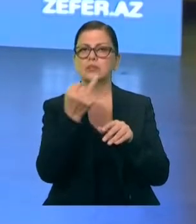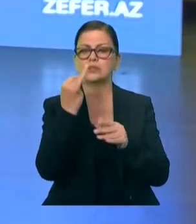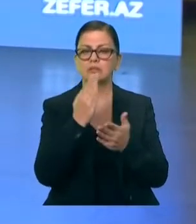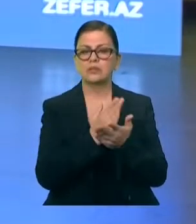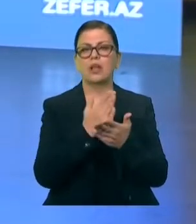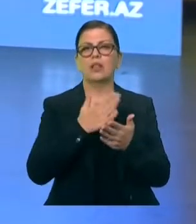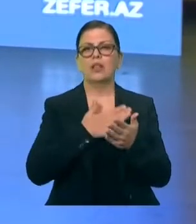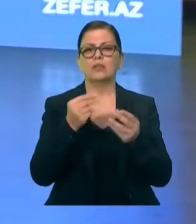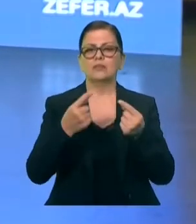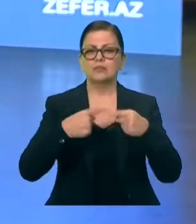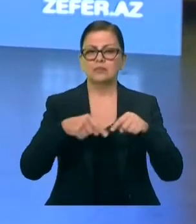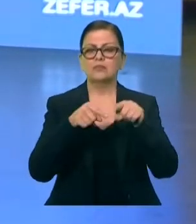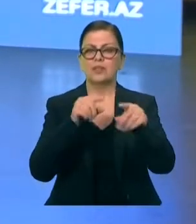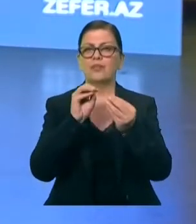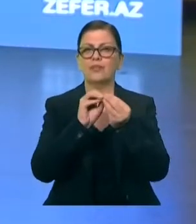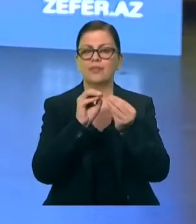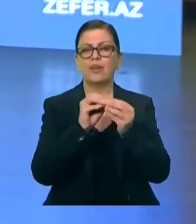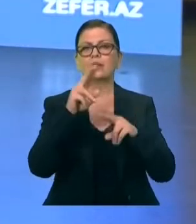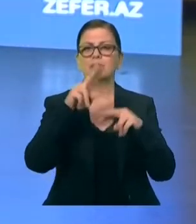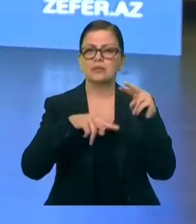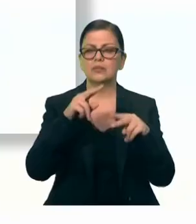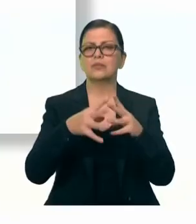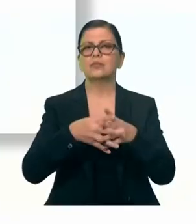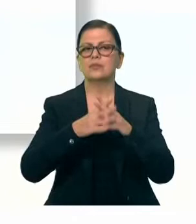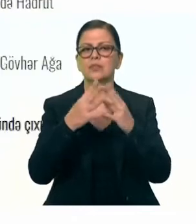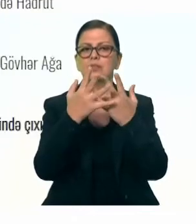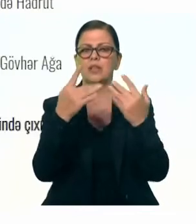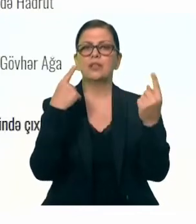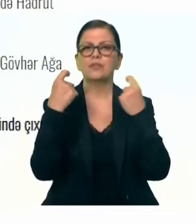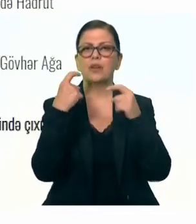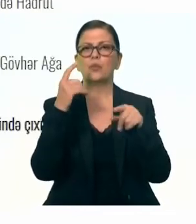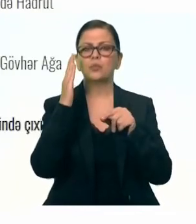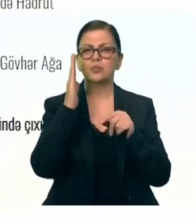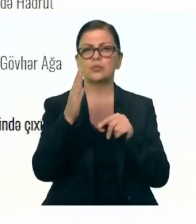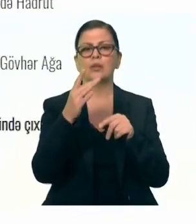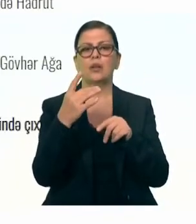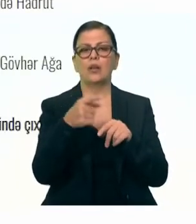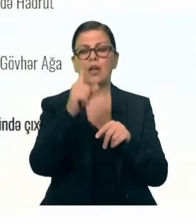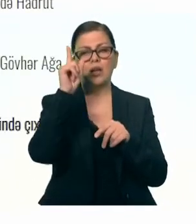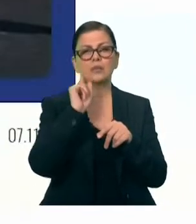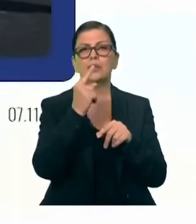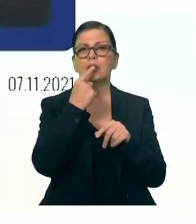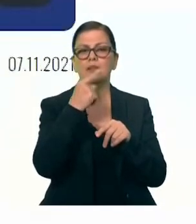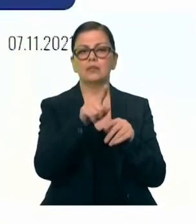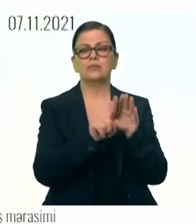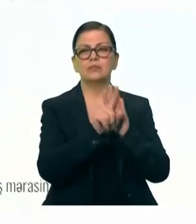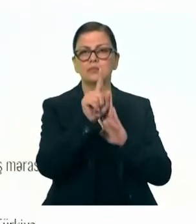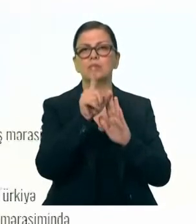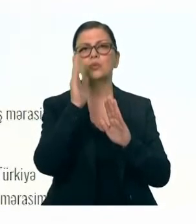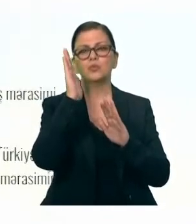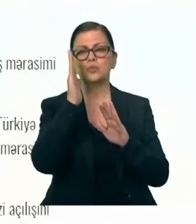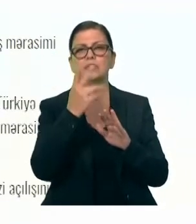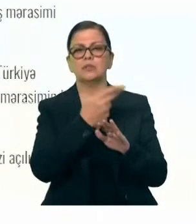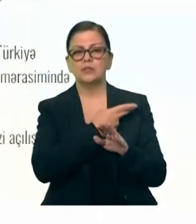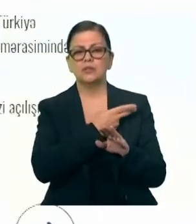ilə bağlı məlumatlar bu saytda görə biləcəksiniz bundan sonra. İlkin olaraq Azərbaycan dilində təqdim edilən saytın ingilis və rus